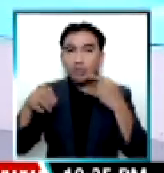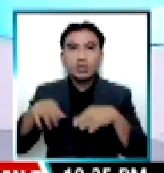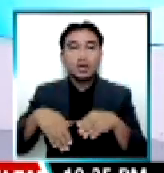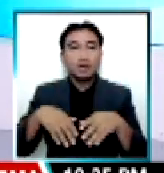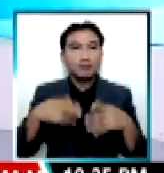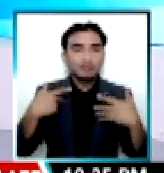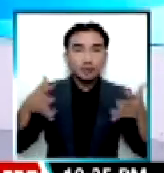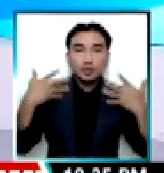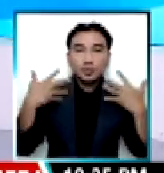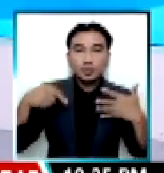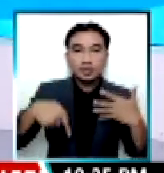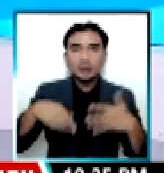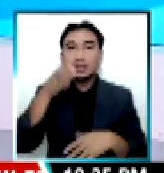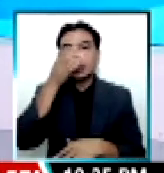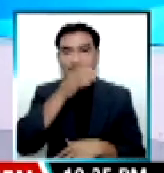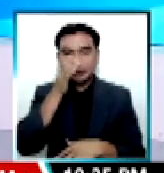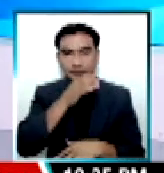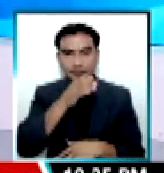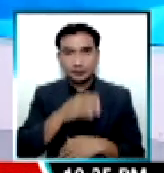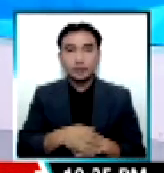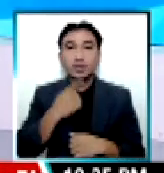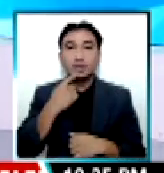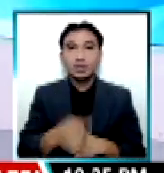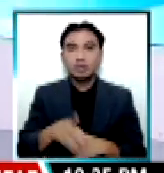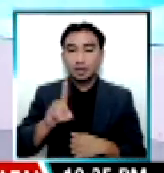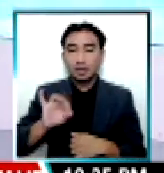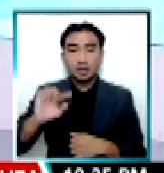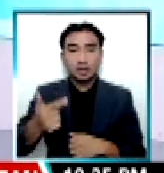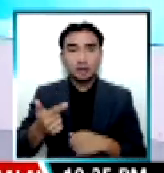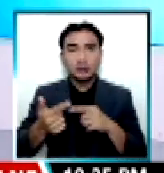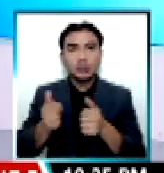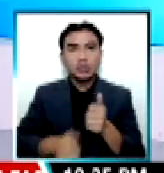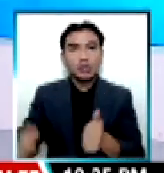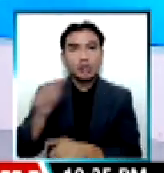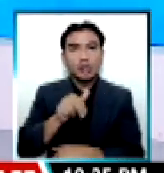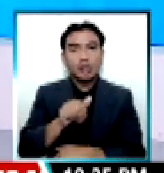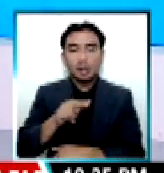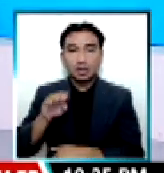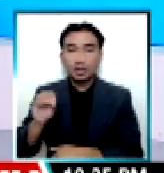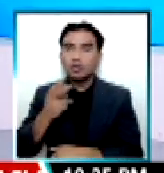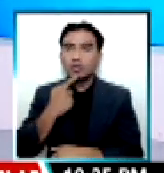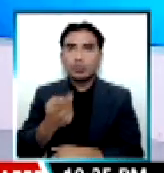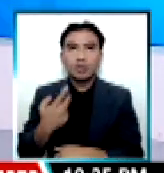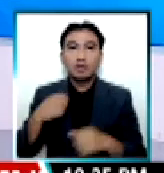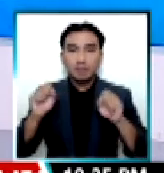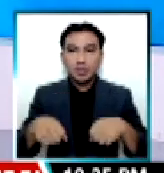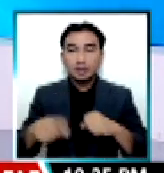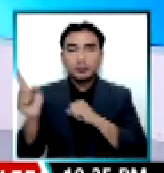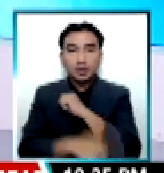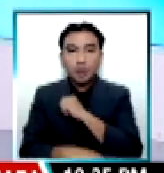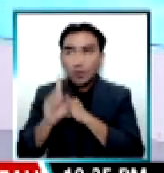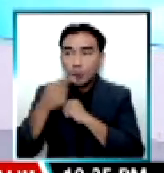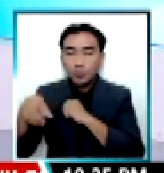Cebu Province. Pero ayon kay DILG Secretary Eduardo Anyo, posibleng maharap sa kaso ang mga opisyal doon kung patuloy